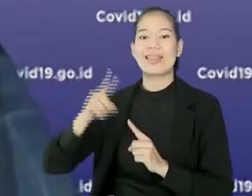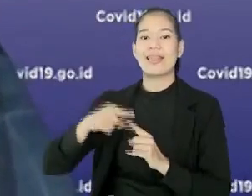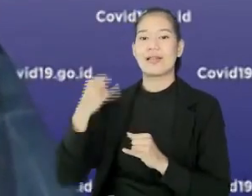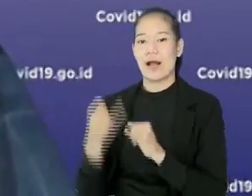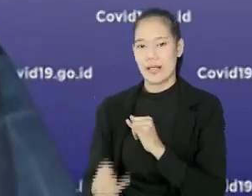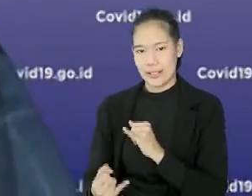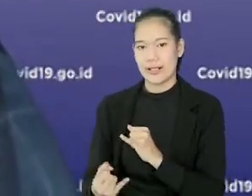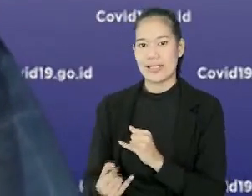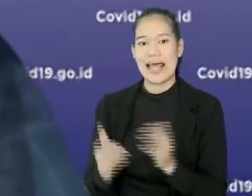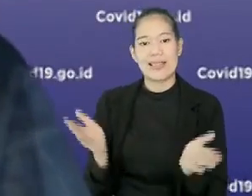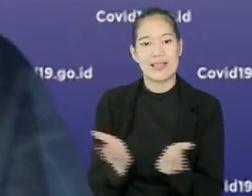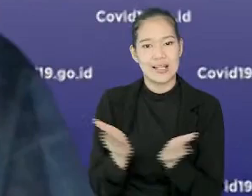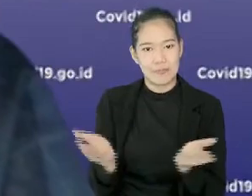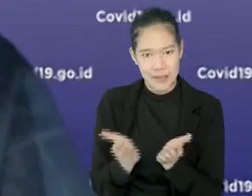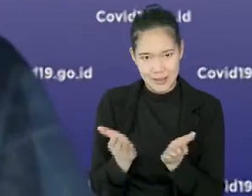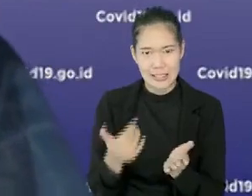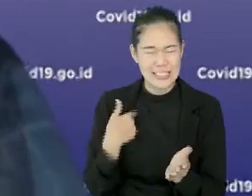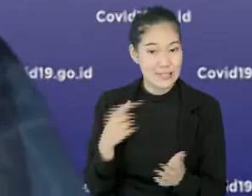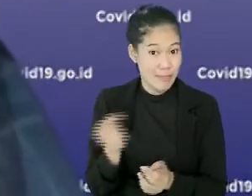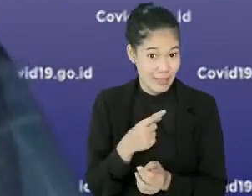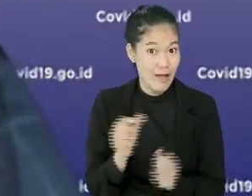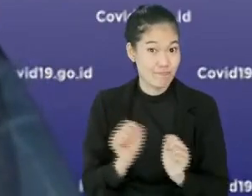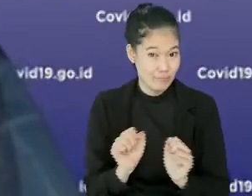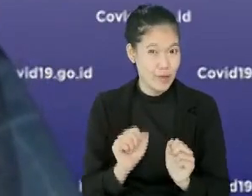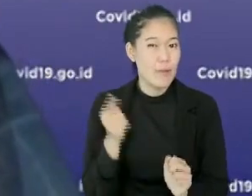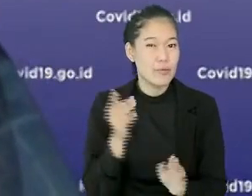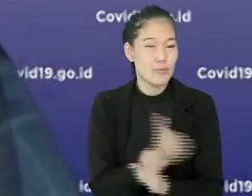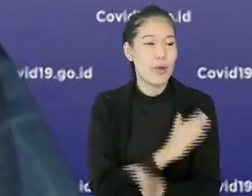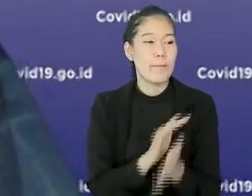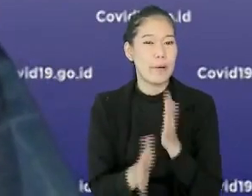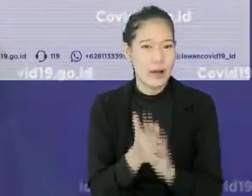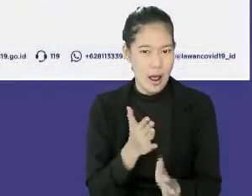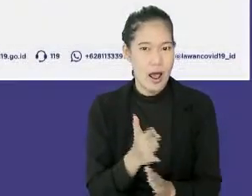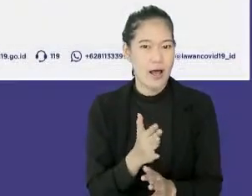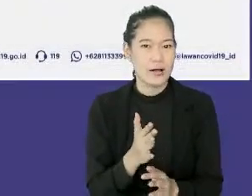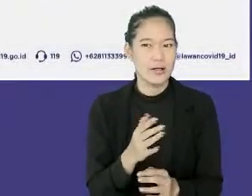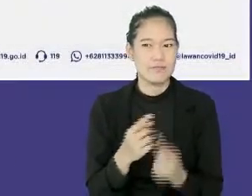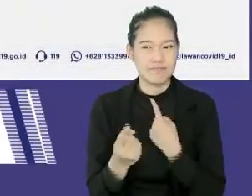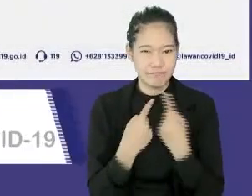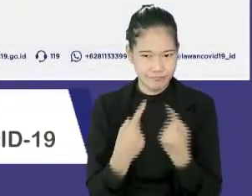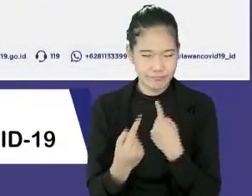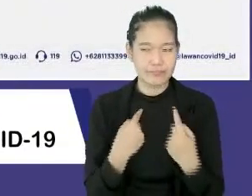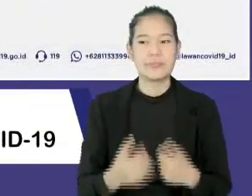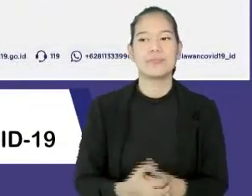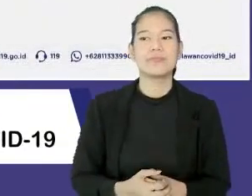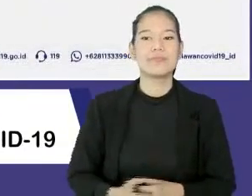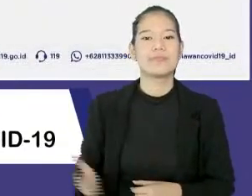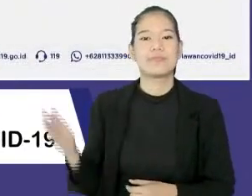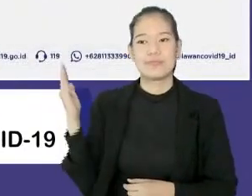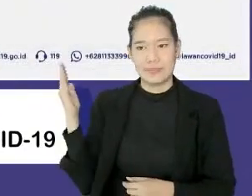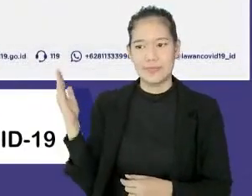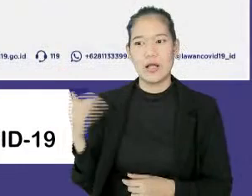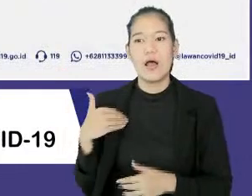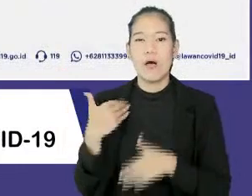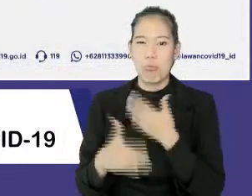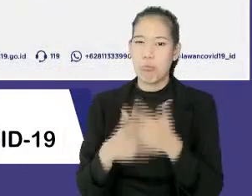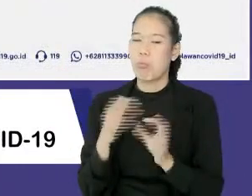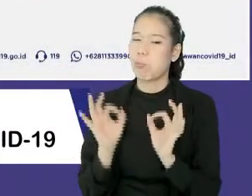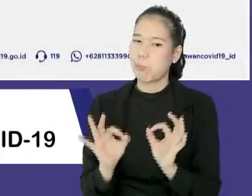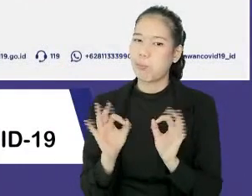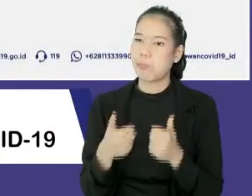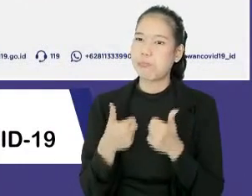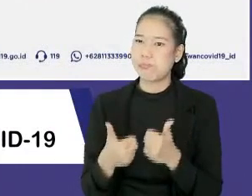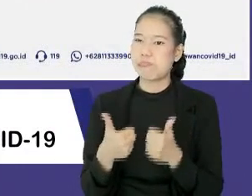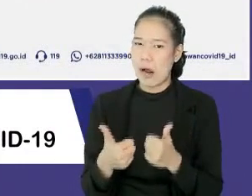terakhir yaitu treatment bisa cepat aja karena kita udah pernah ngebahas ini dalam satu sesi CDA gitu Ya intinya berprogres sangat